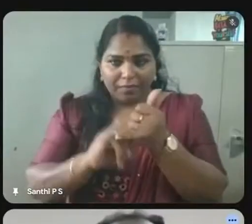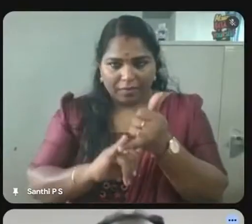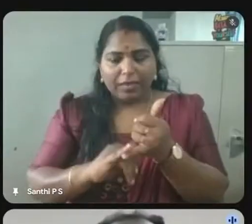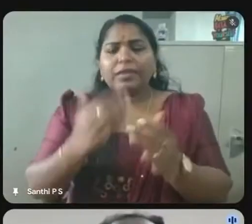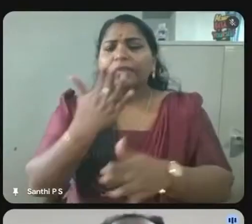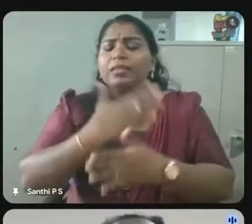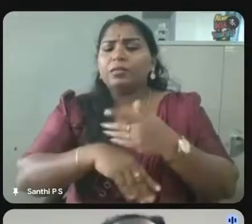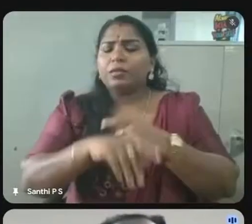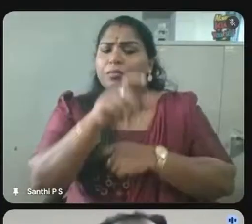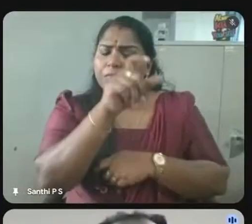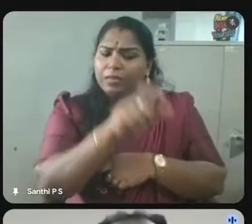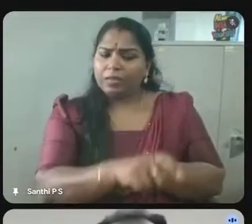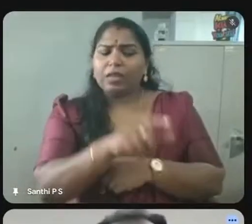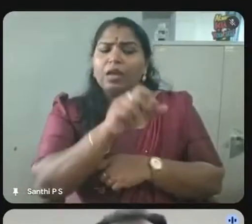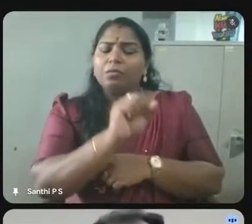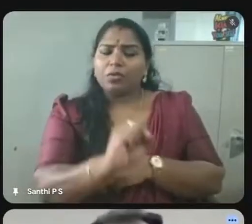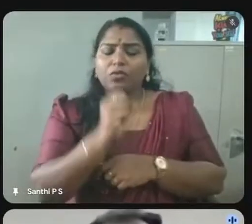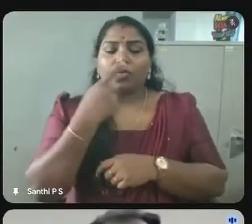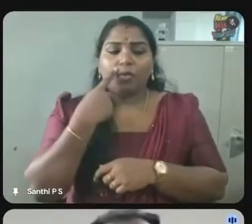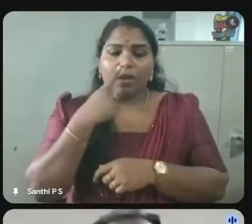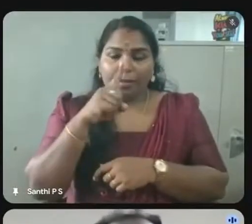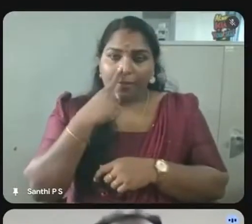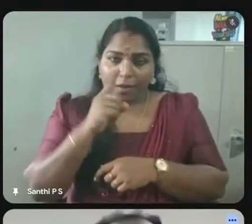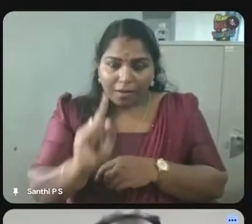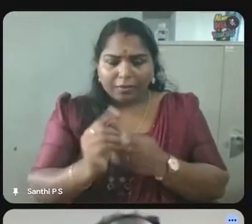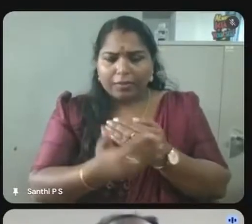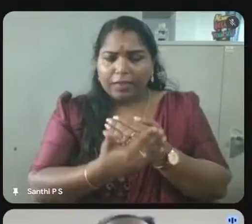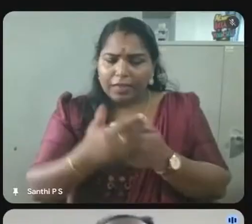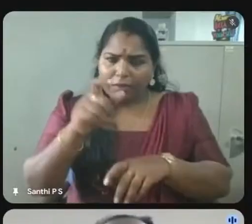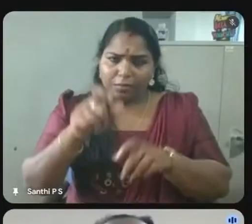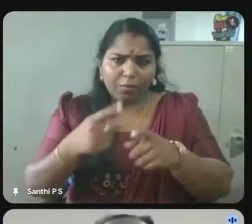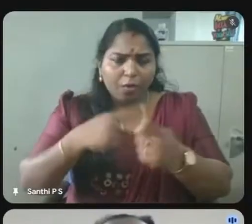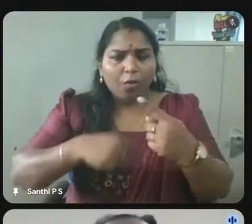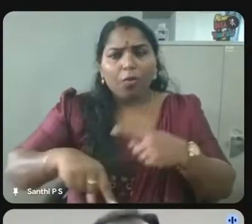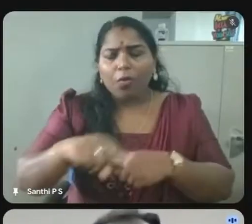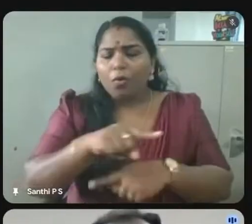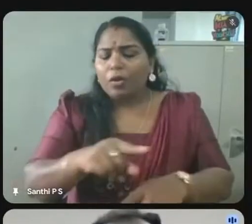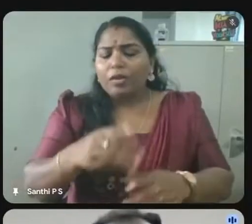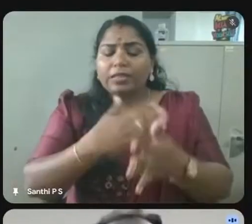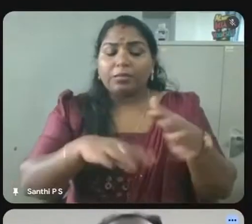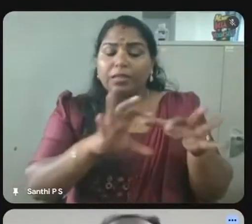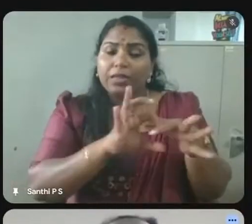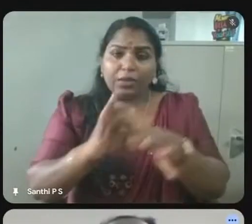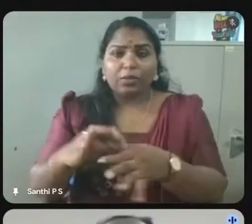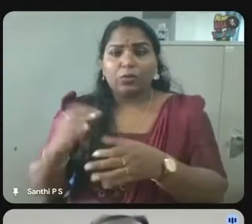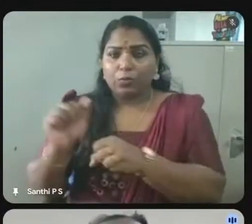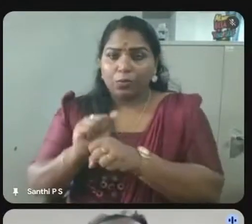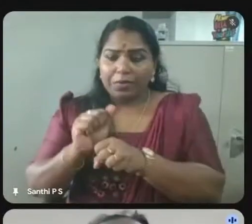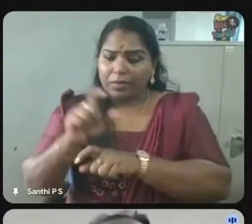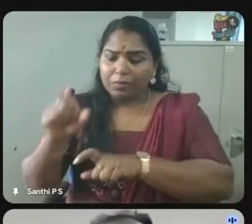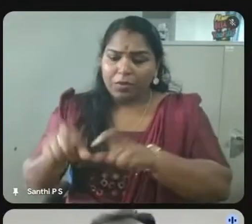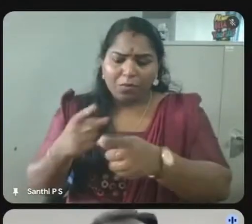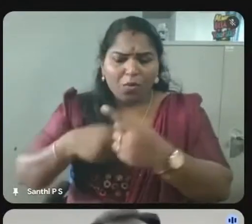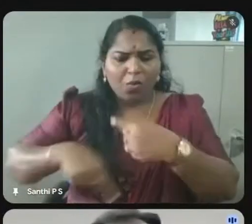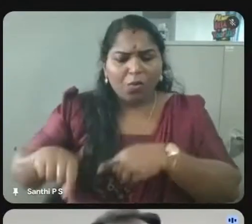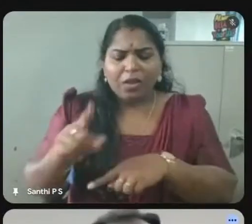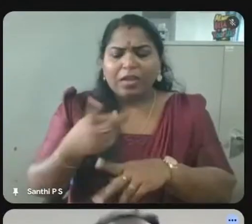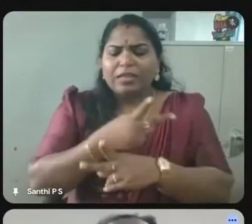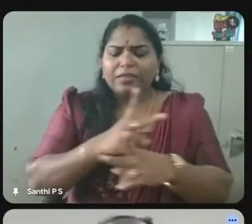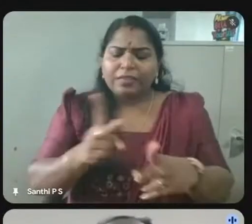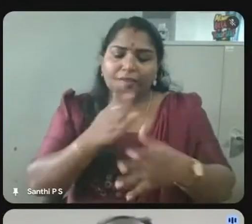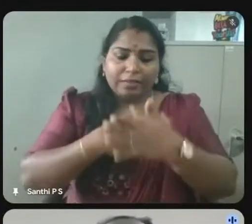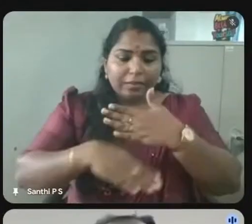ഭിന്നശേഷിയുള്ളവരെയും അവരുടെ മാതാപിതാക്കളെയും അവരെ പരിപാലിക്കുന്നവരെയും ഭിന്നശേഷി മേഖലയിൽ പ്രവർത്തിക്കുന്നവരെയും പലതരത്തിലുള്ള